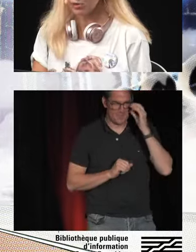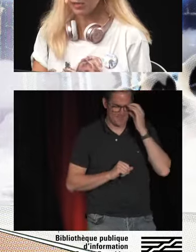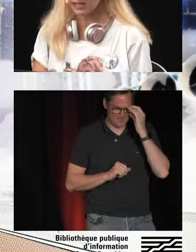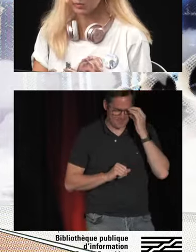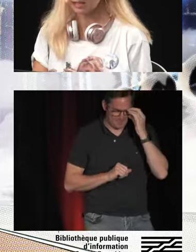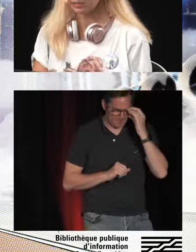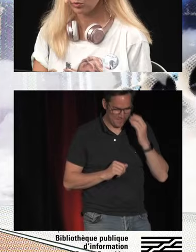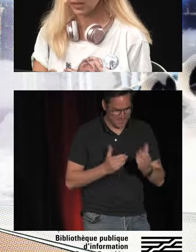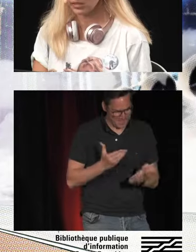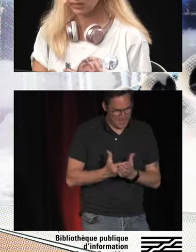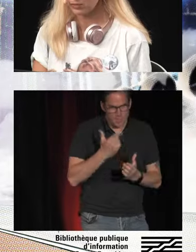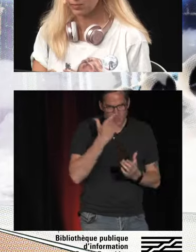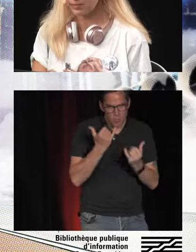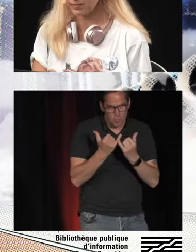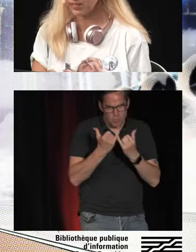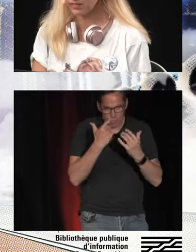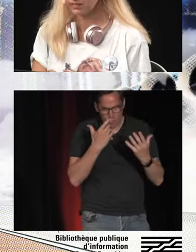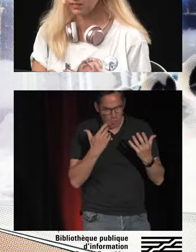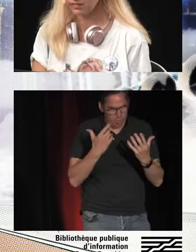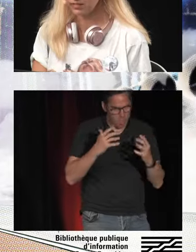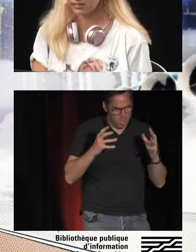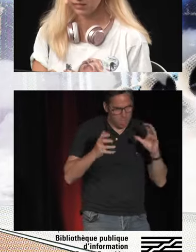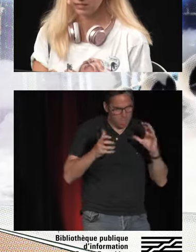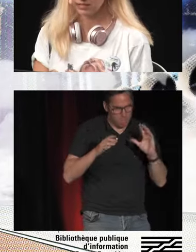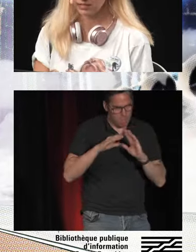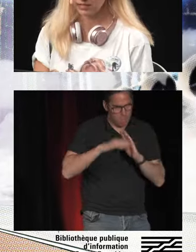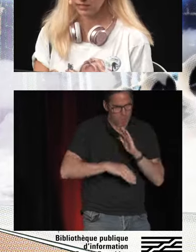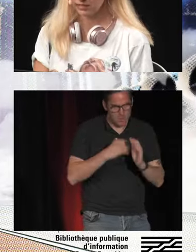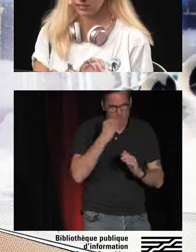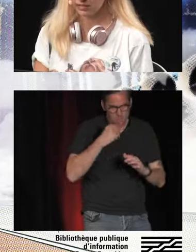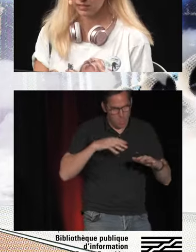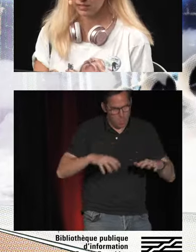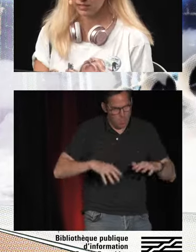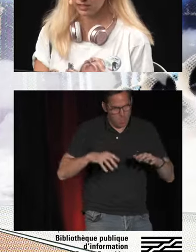Et là, le jeu lag moins que tout à l'heure. Bah écoutez, je vais pas me plaindre. Hein.